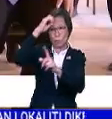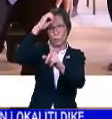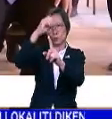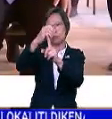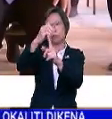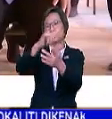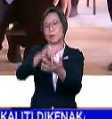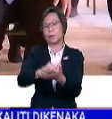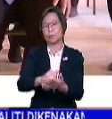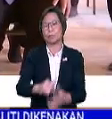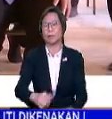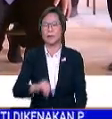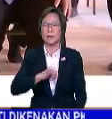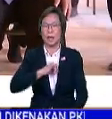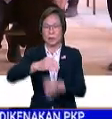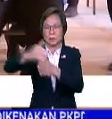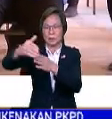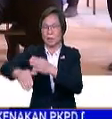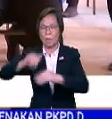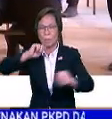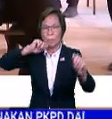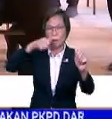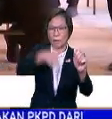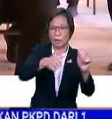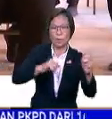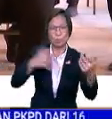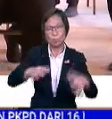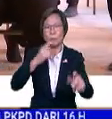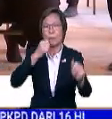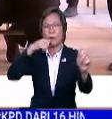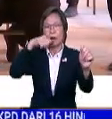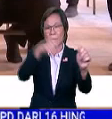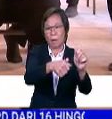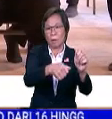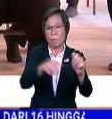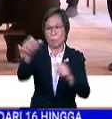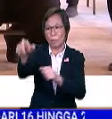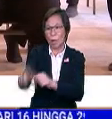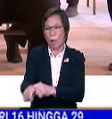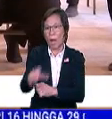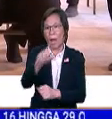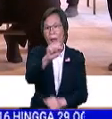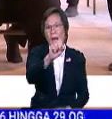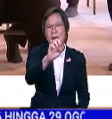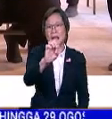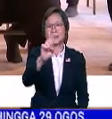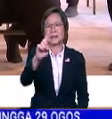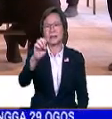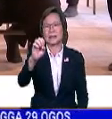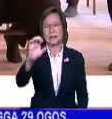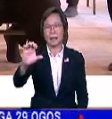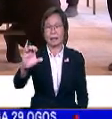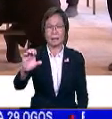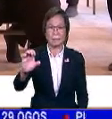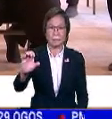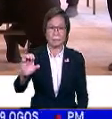tersebut. Saya telah mengarahkan supaya pihak SDEC